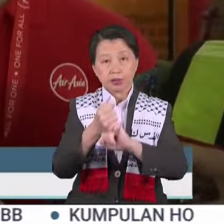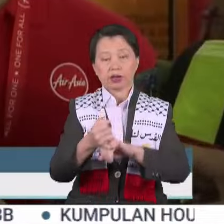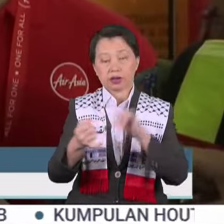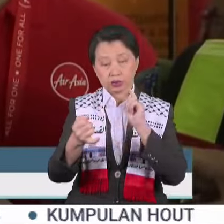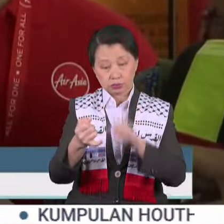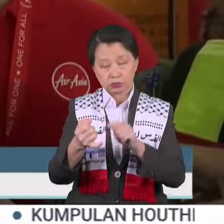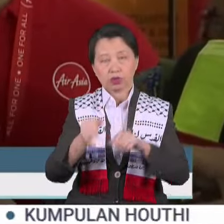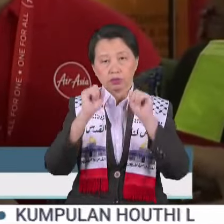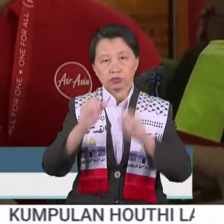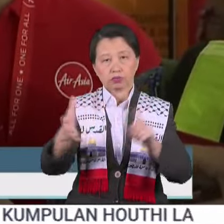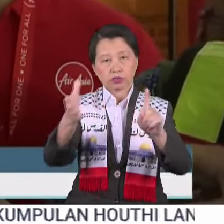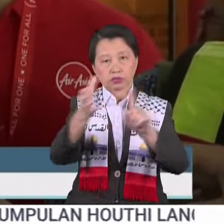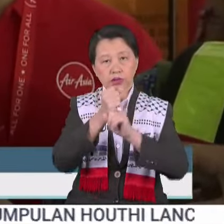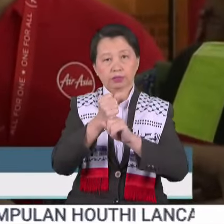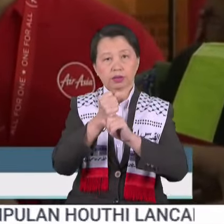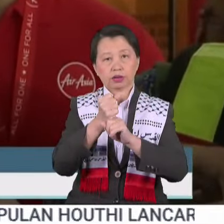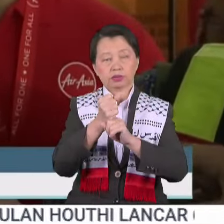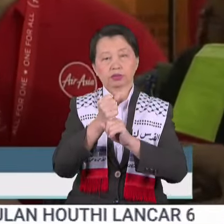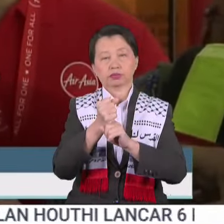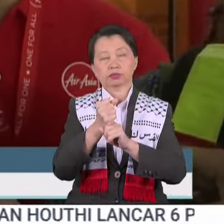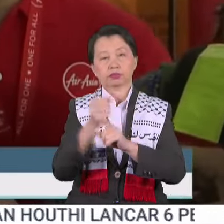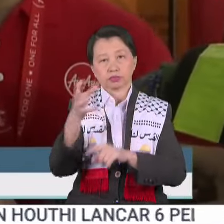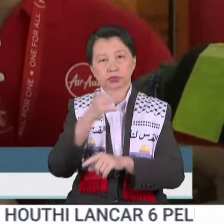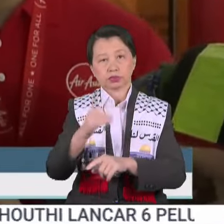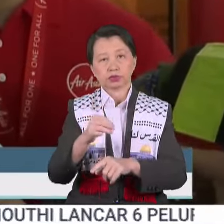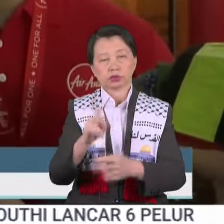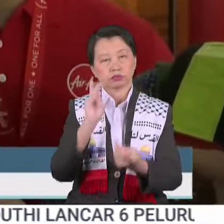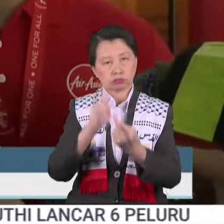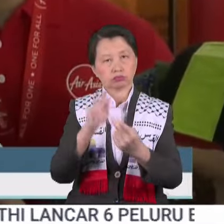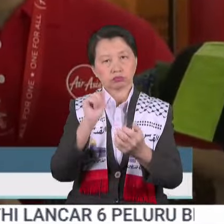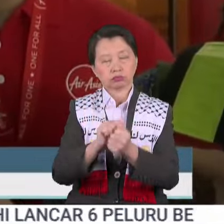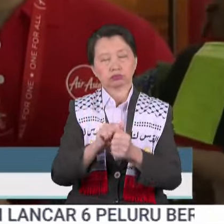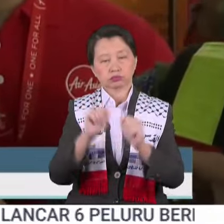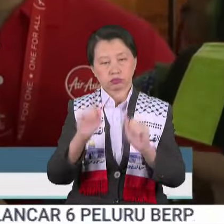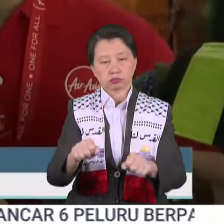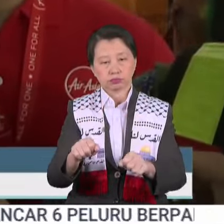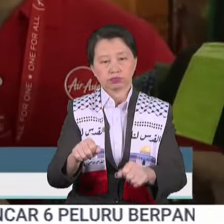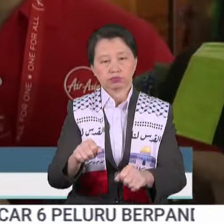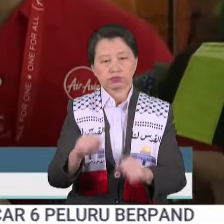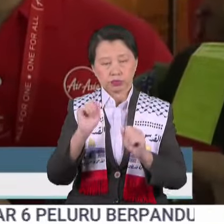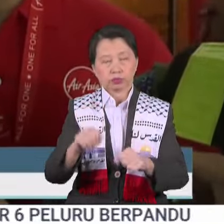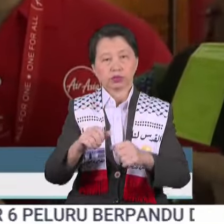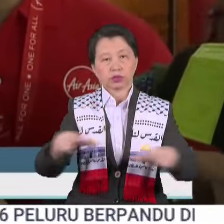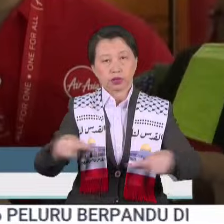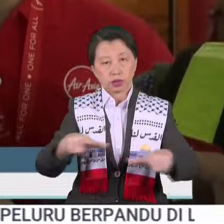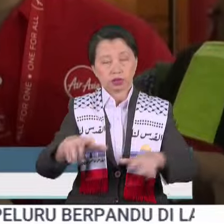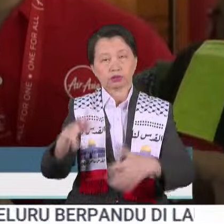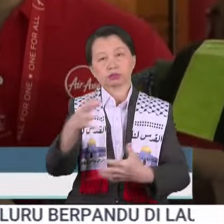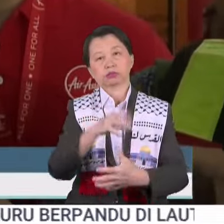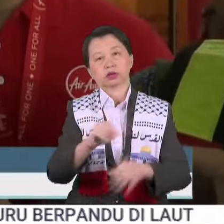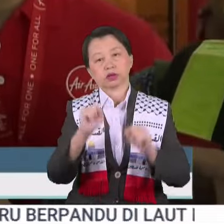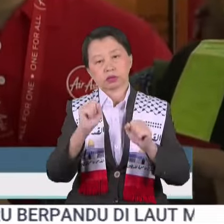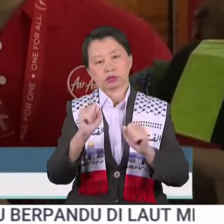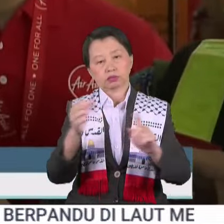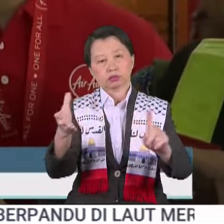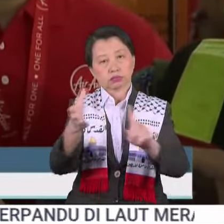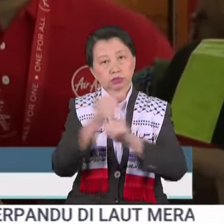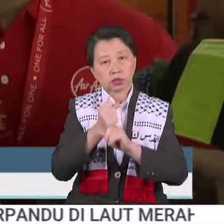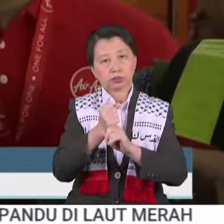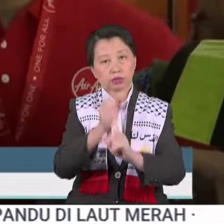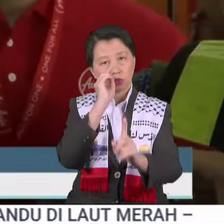itu boleh dicapai, achievable dan practical, boleh dilaksana dan